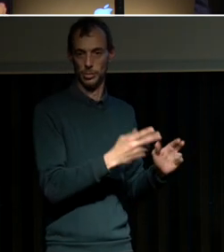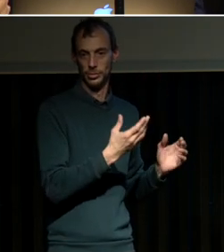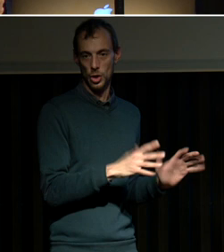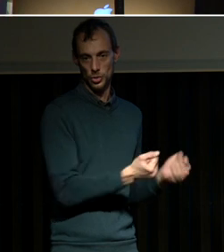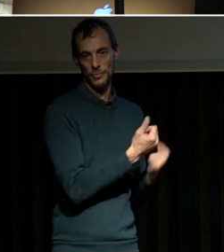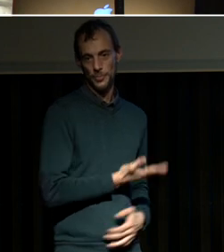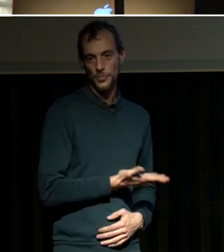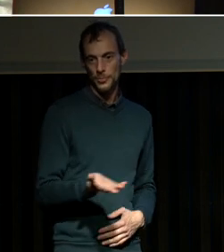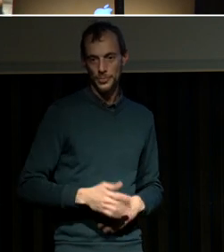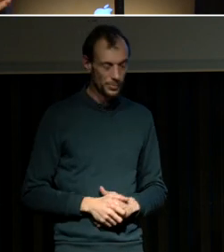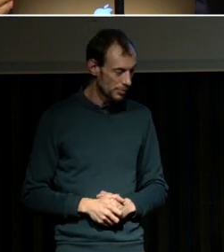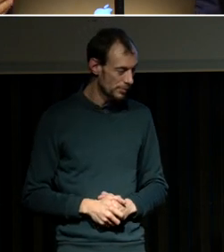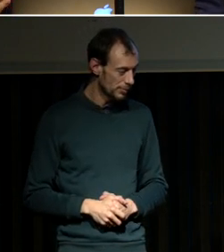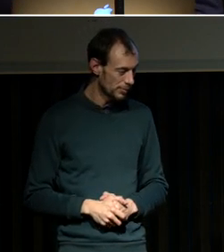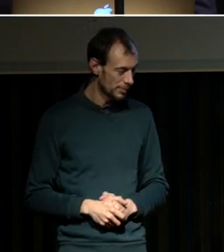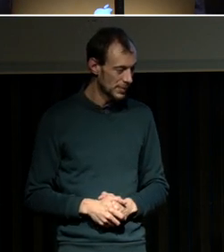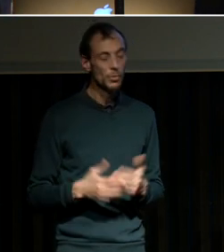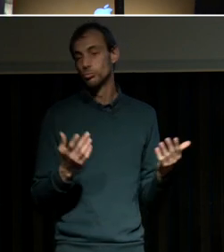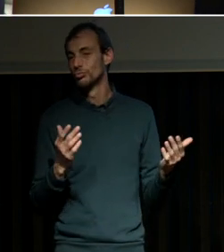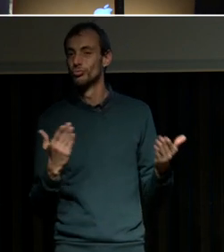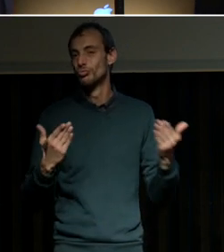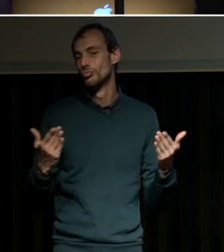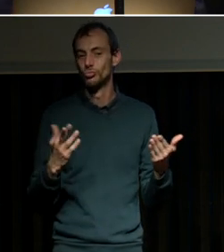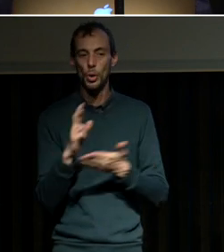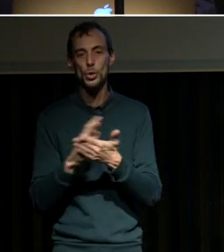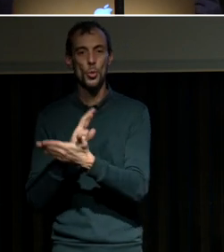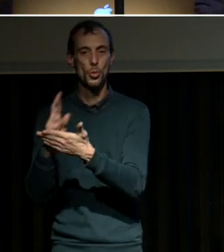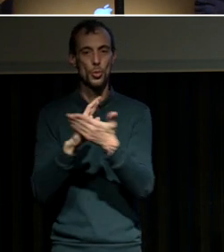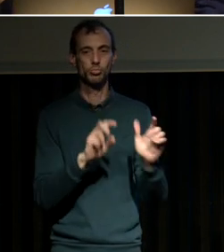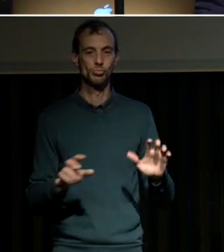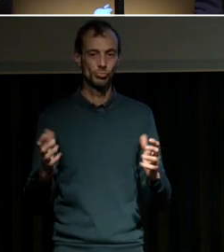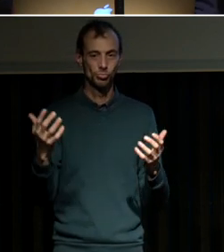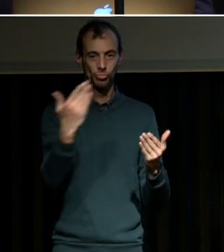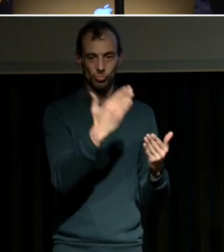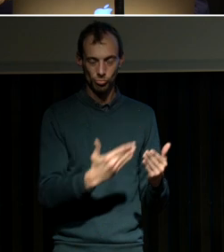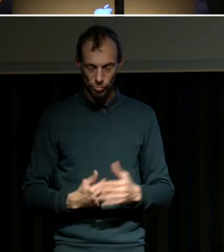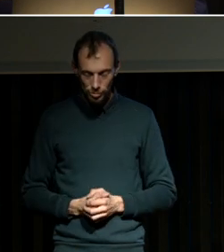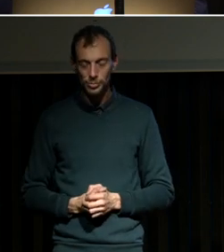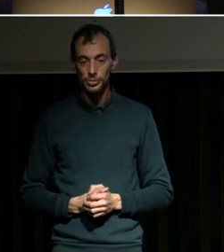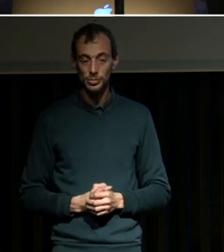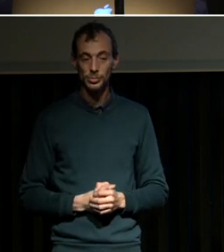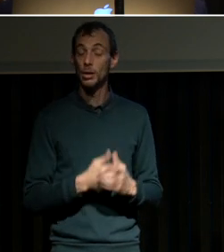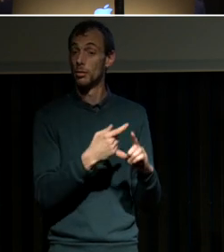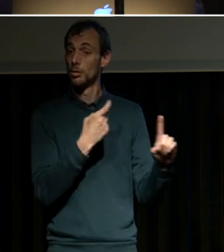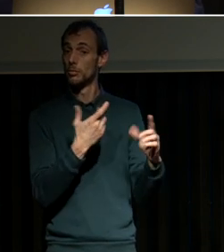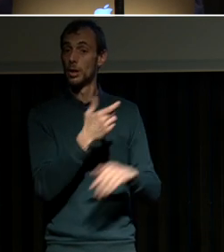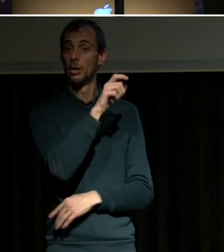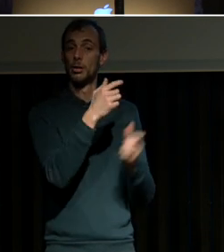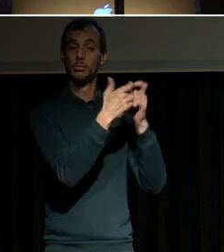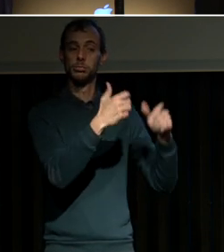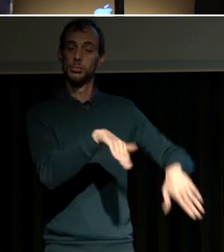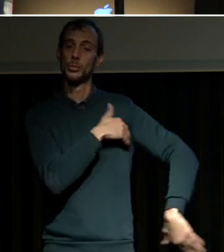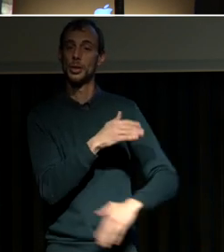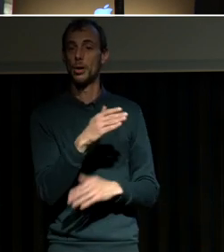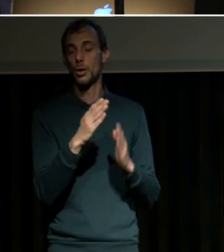Petite comparaison régionale, donc contrairement à ce qu'on pourrait penser, là aussi ce sont des chiffres officiels de l'Agence de la biomédecine, eh bien on ne